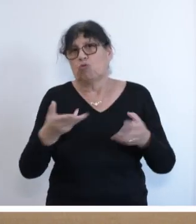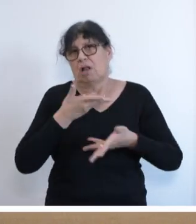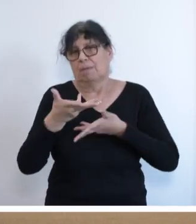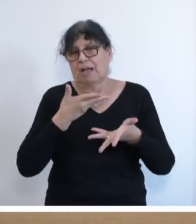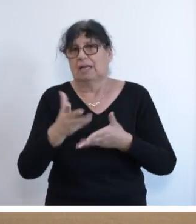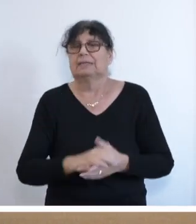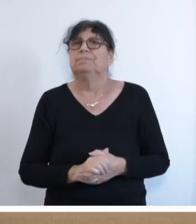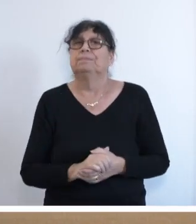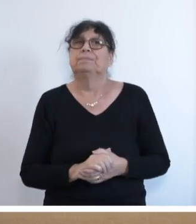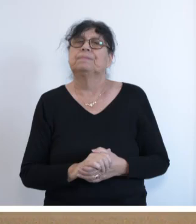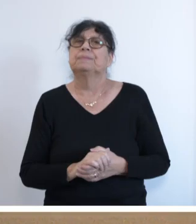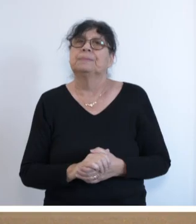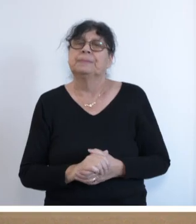wird.